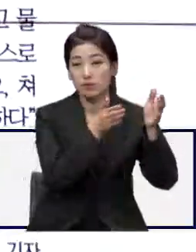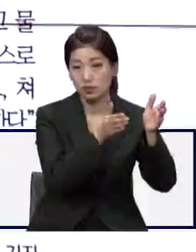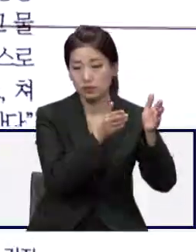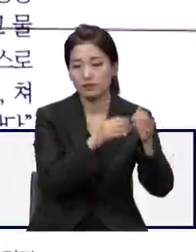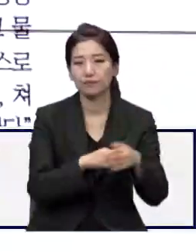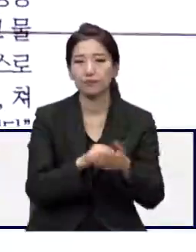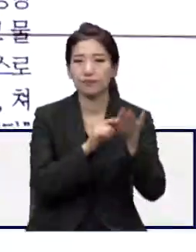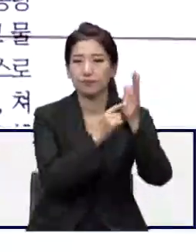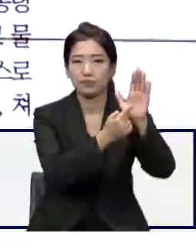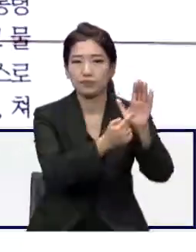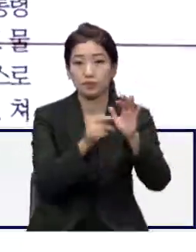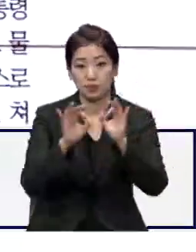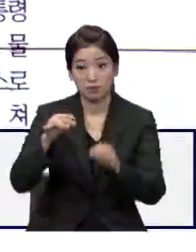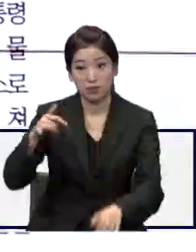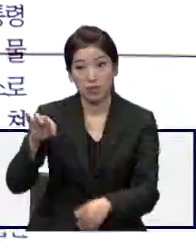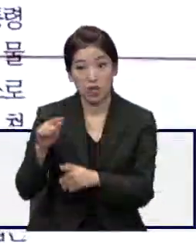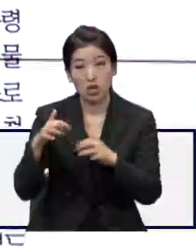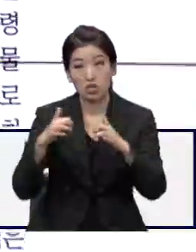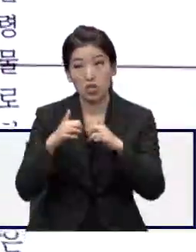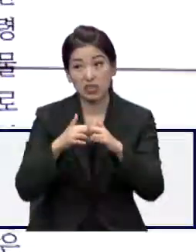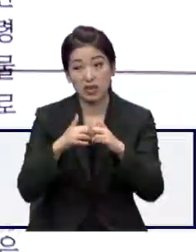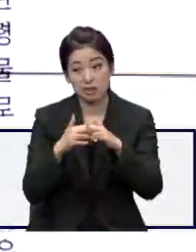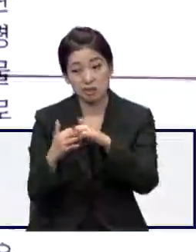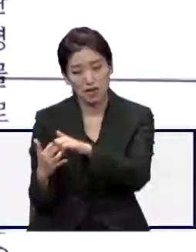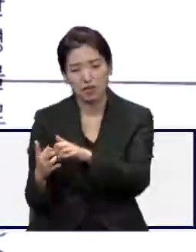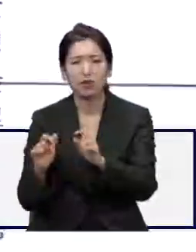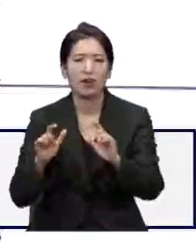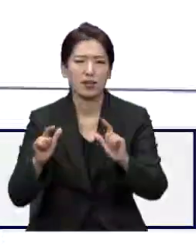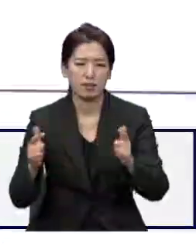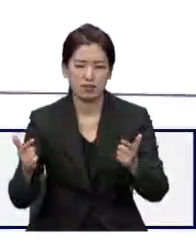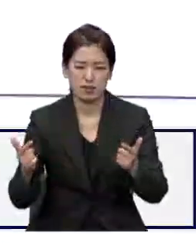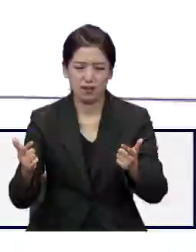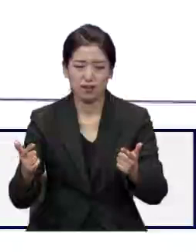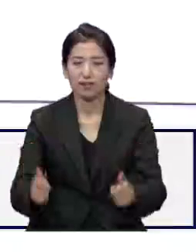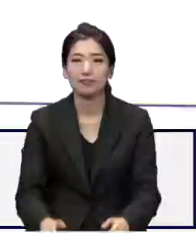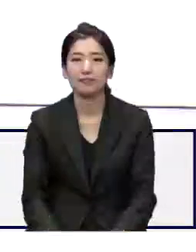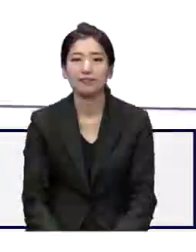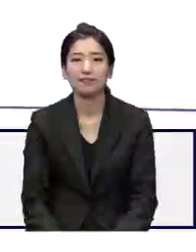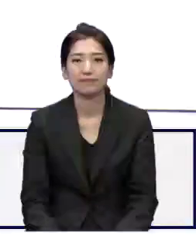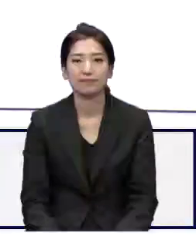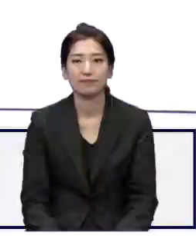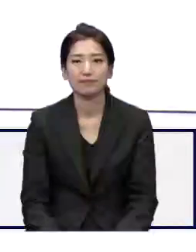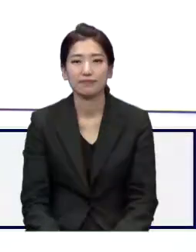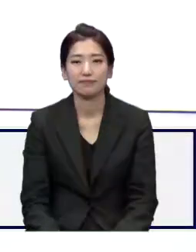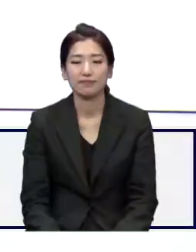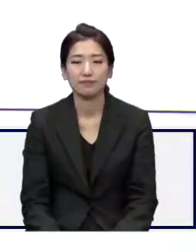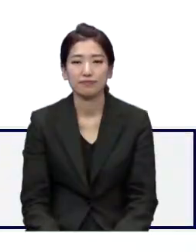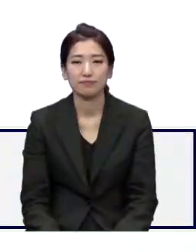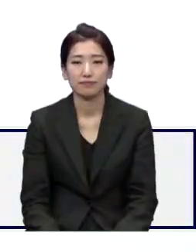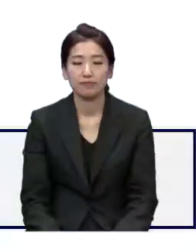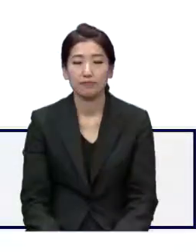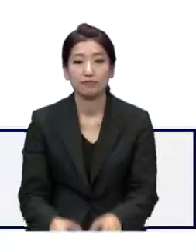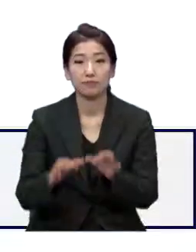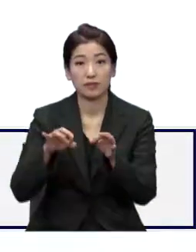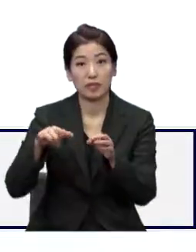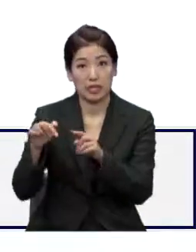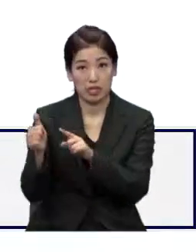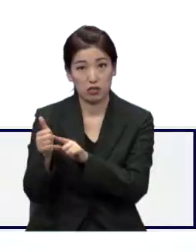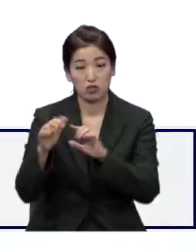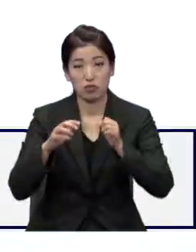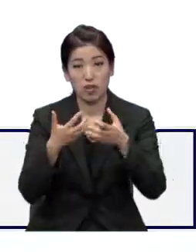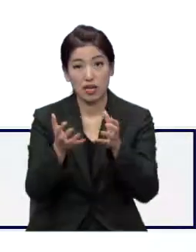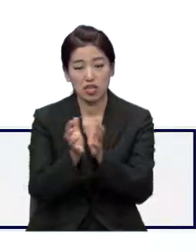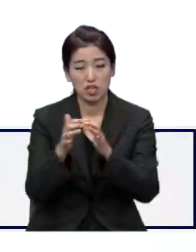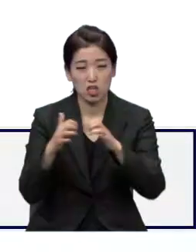아니다라는 겁니다 대통령실 관계자 얘기가 좀금 있습니다 여기 밑줄을 같이 보겠습니다 김대표가 전투에서 밀린 건